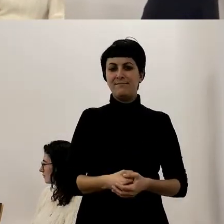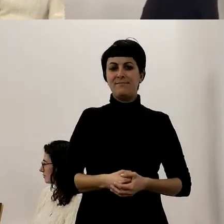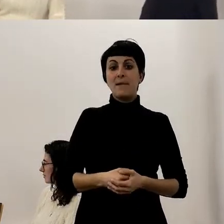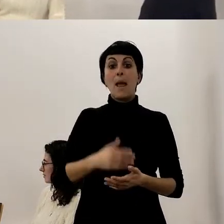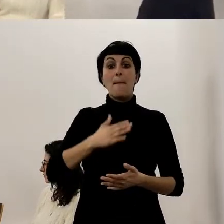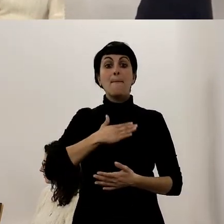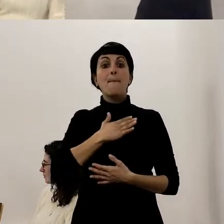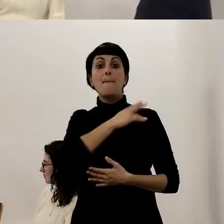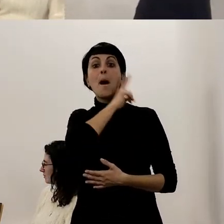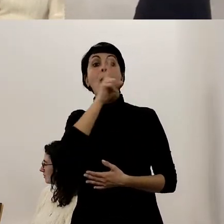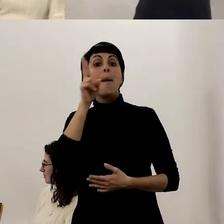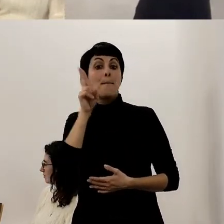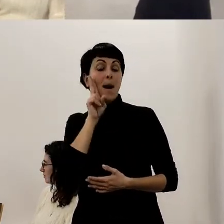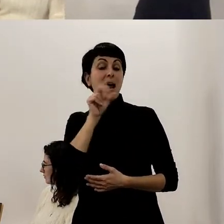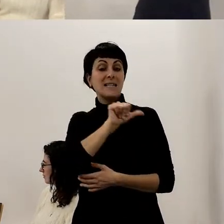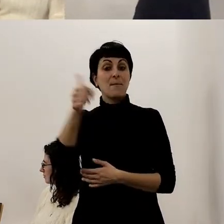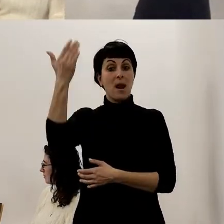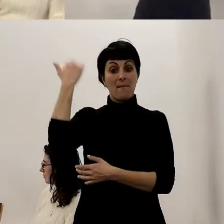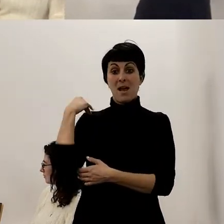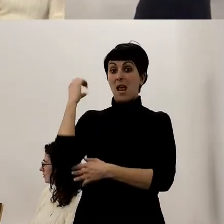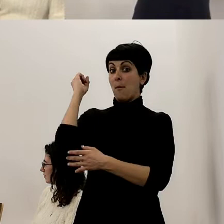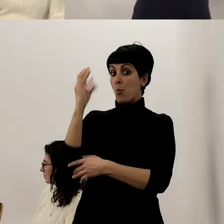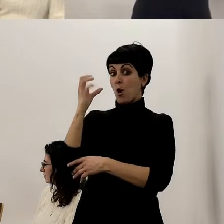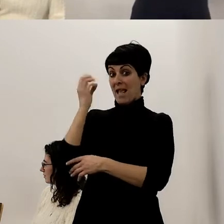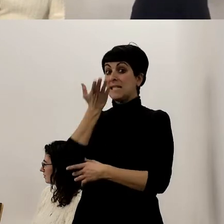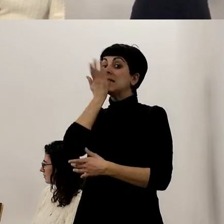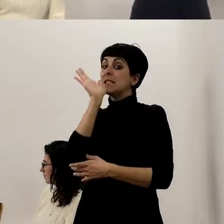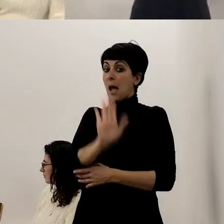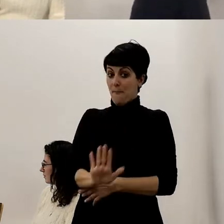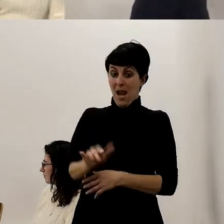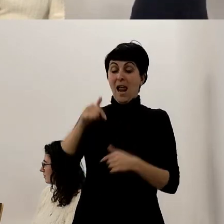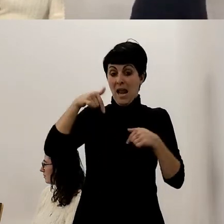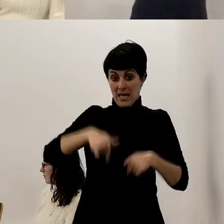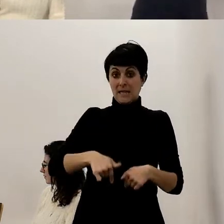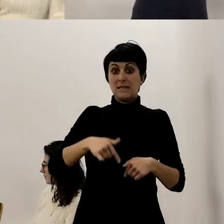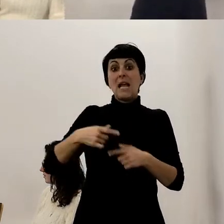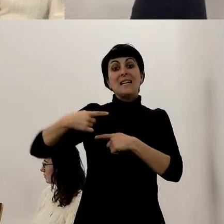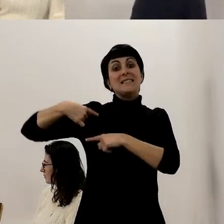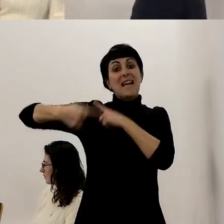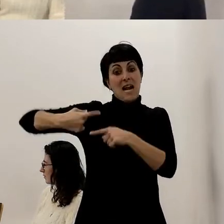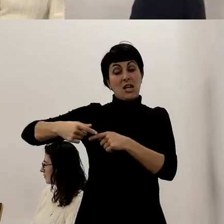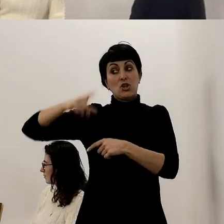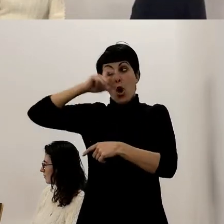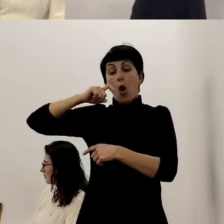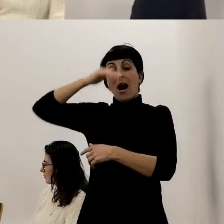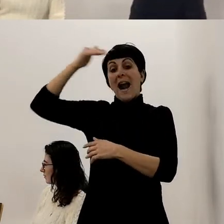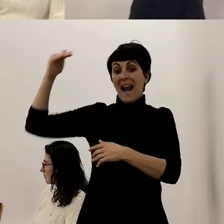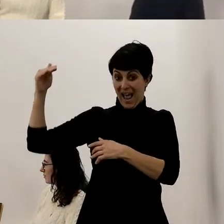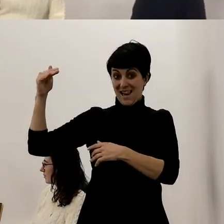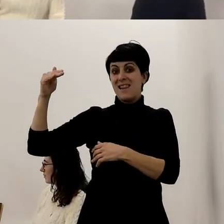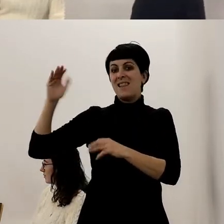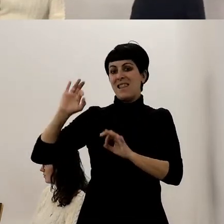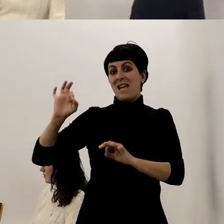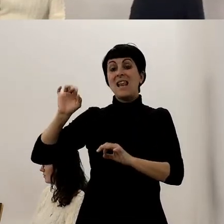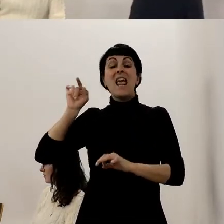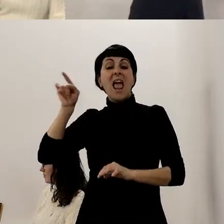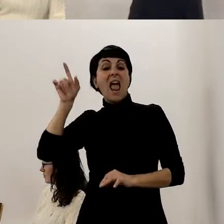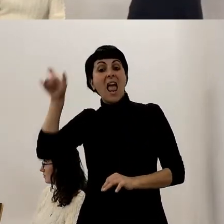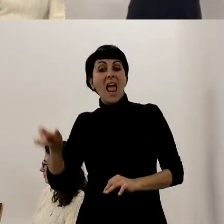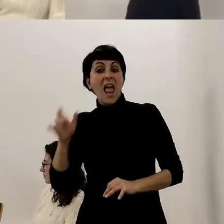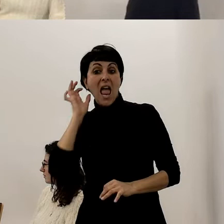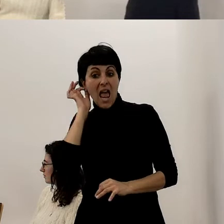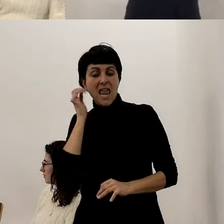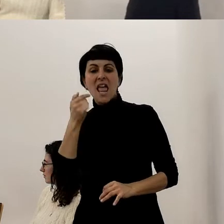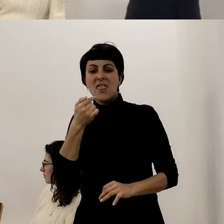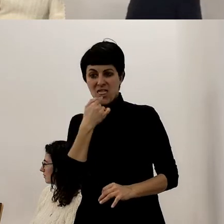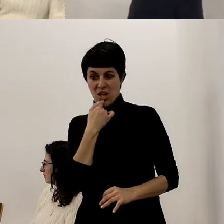La meva mare la setmana passada va fer una ponència molt semblant a la nostra. Era una generació una mica més gran que la nostra i ella va dir una cosa